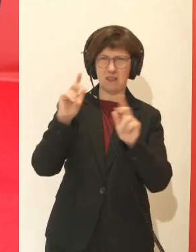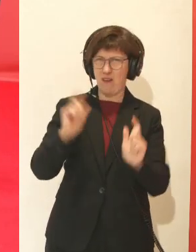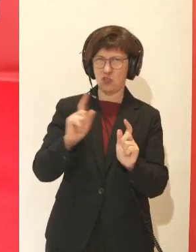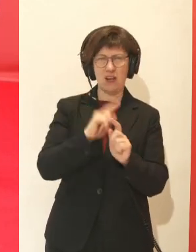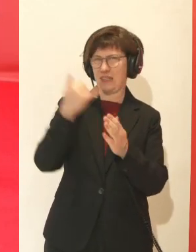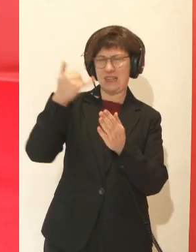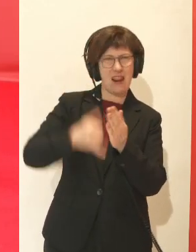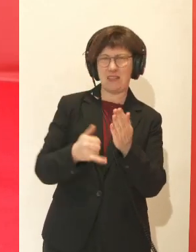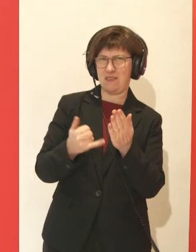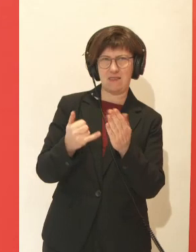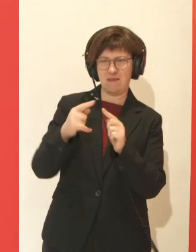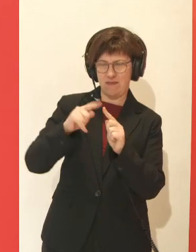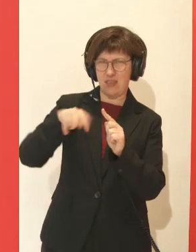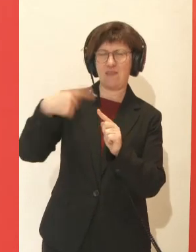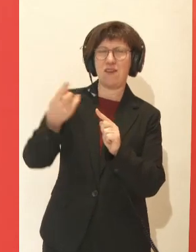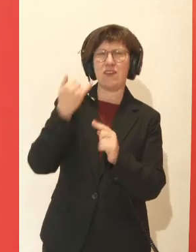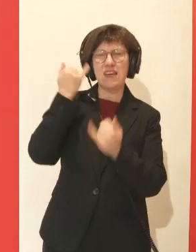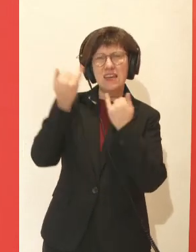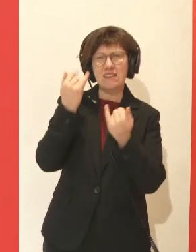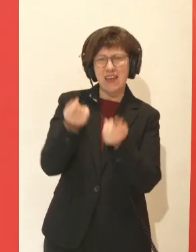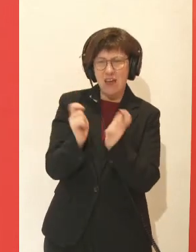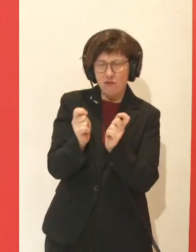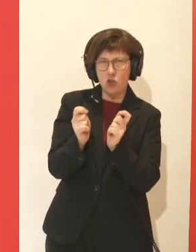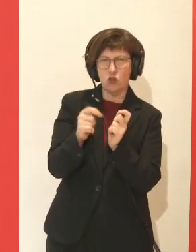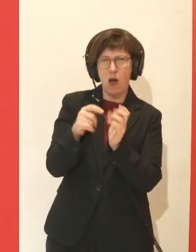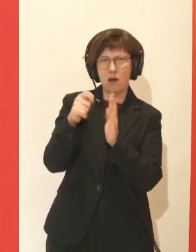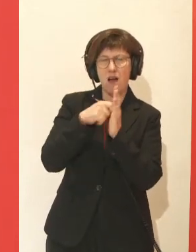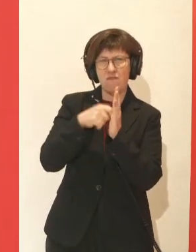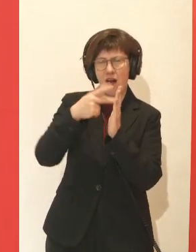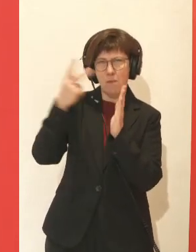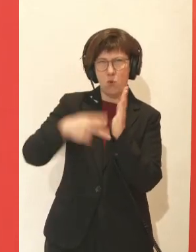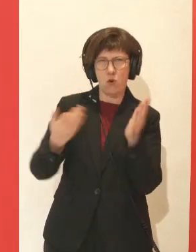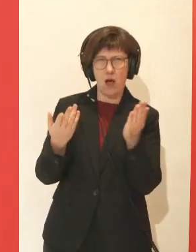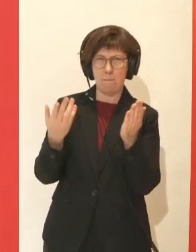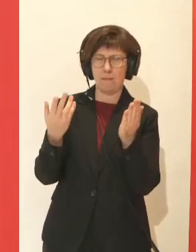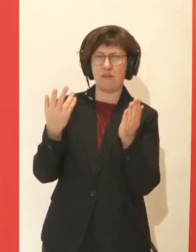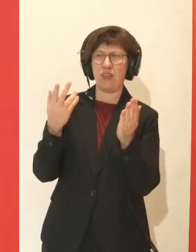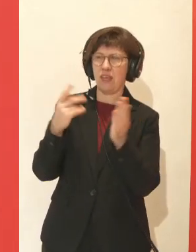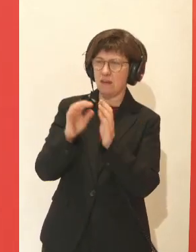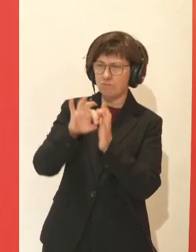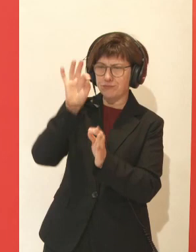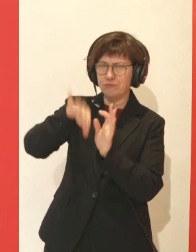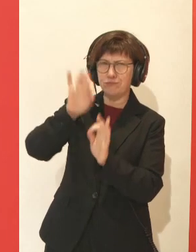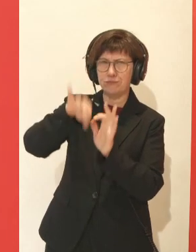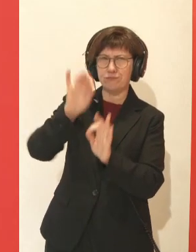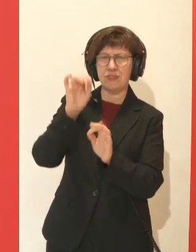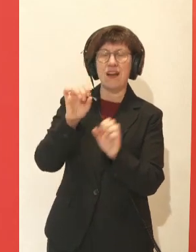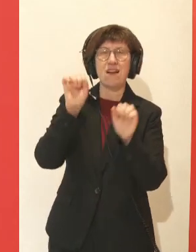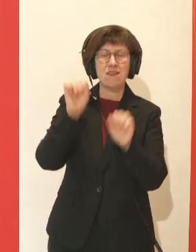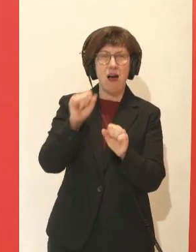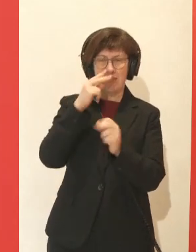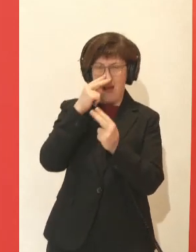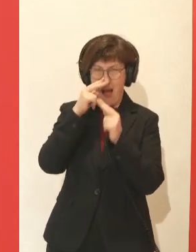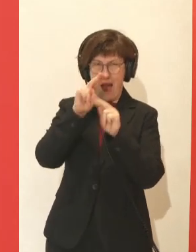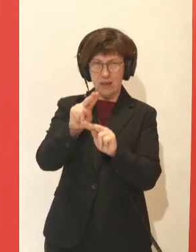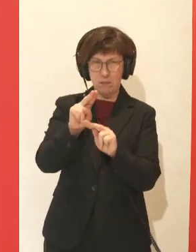auch nicht das letzte sein, um Ideen und Vorschläge für das Wahlprogramm zu finden und herauszukristallisieren. Kannst du uns da vielleicht schon mal einen Einblick